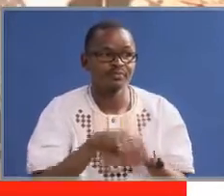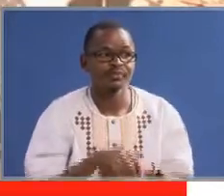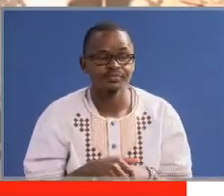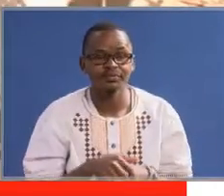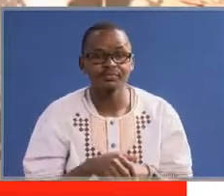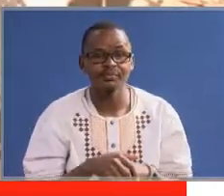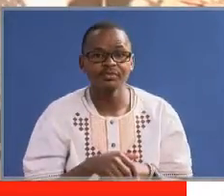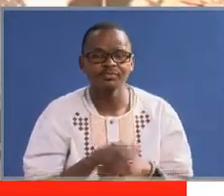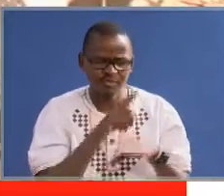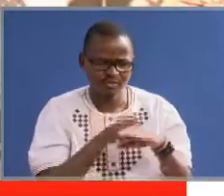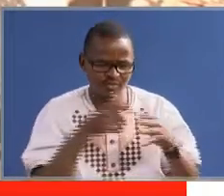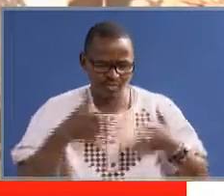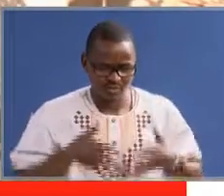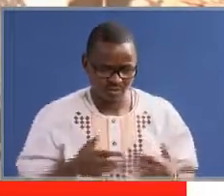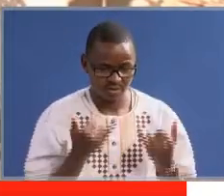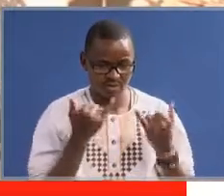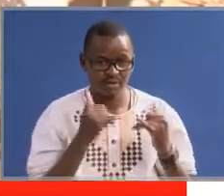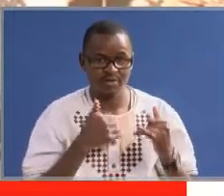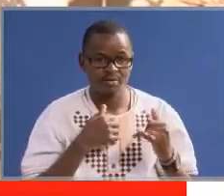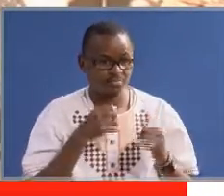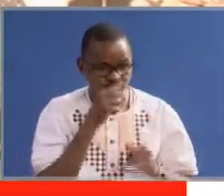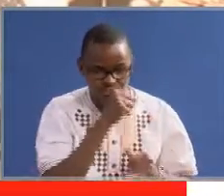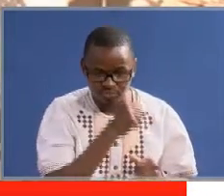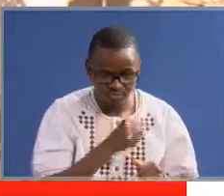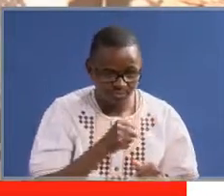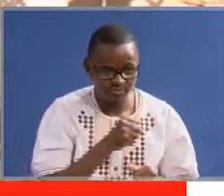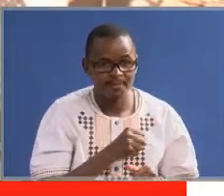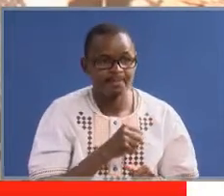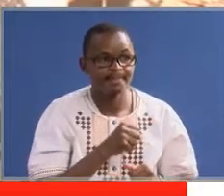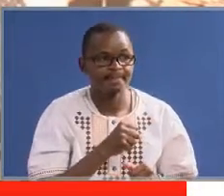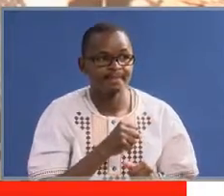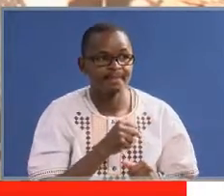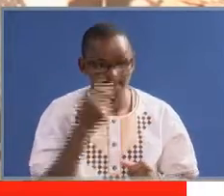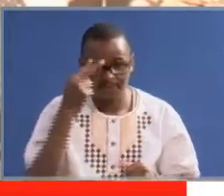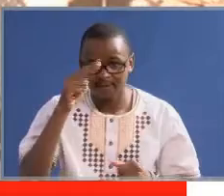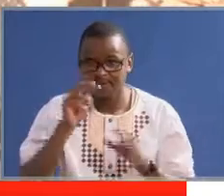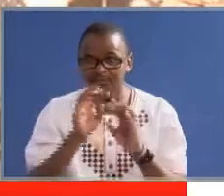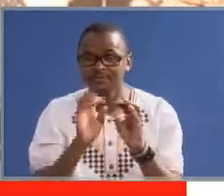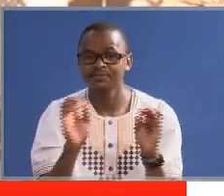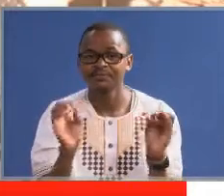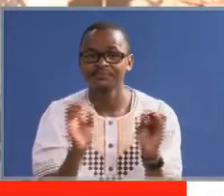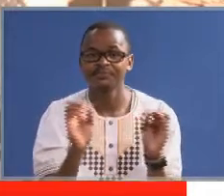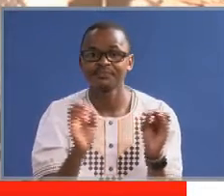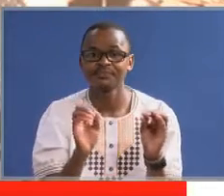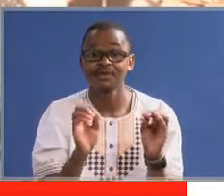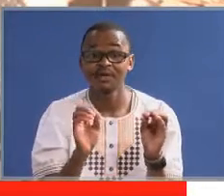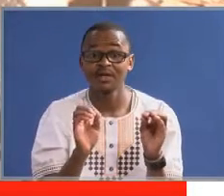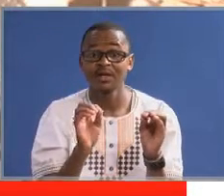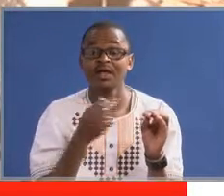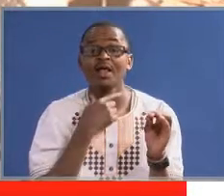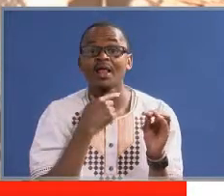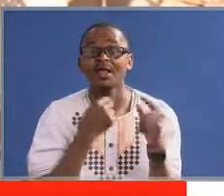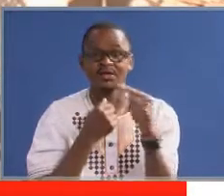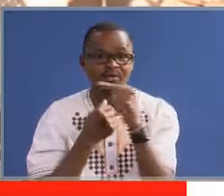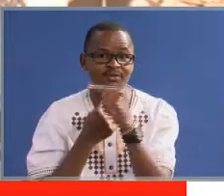Tangu nisaliwe, saa hii mimi ni mse. Sijawahi ona kitendo kama